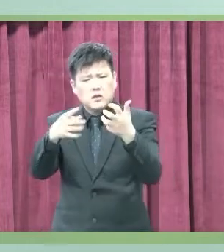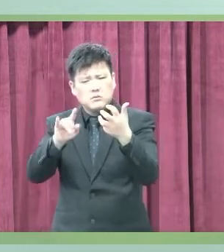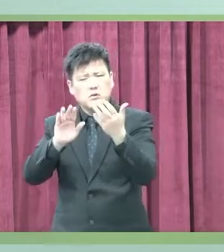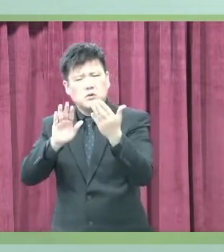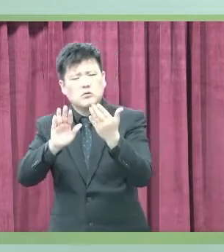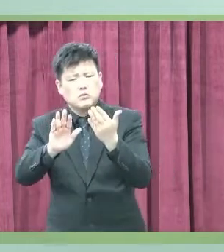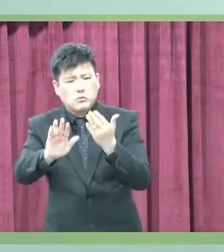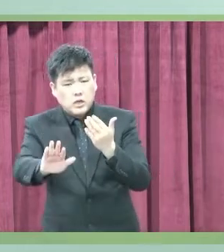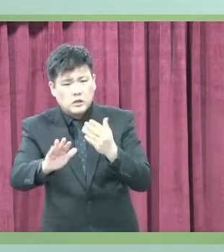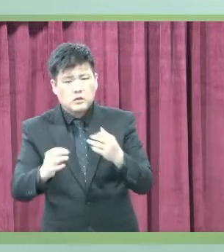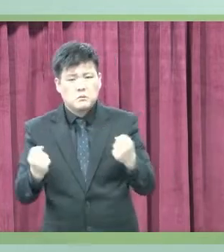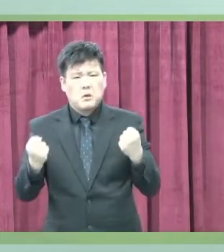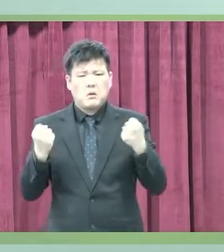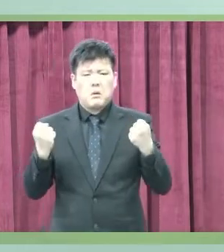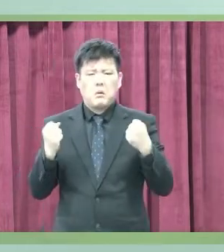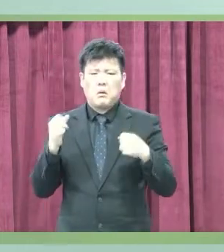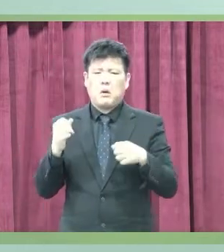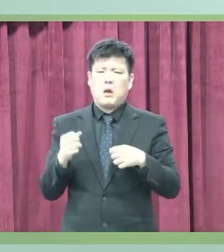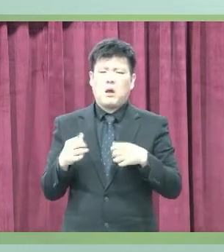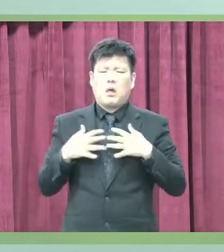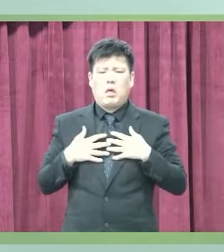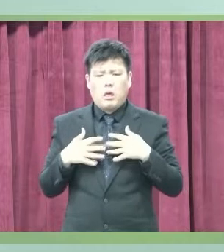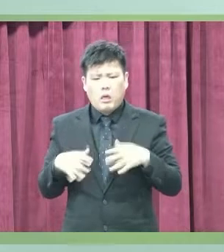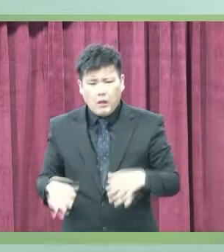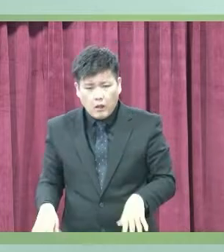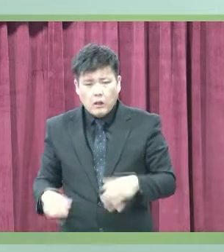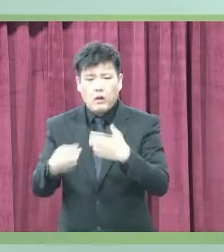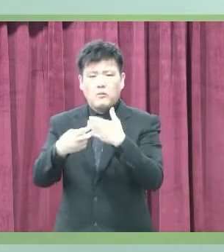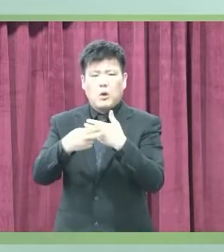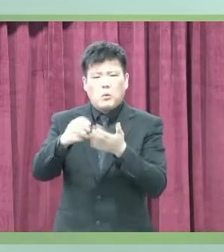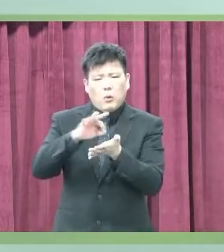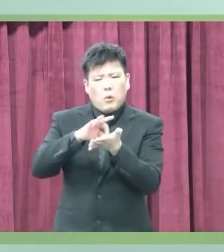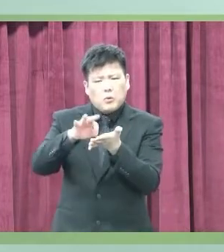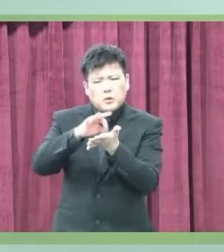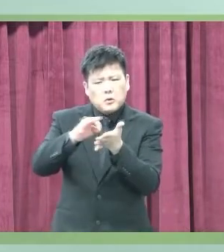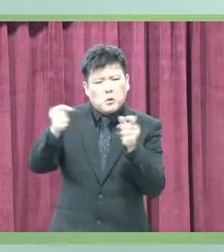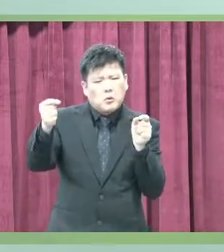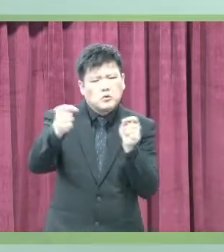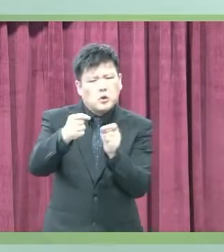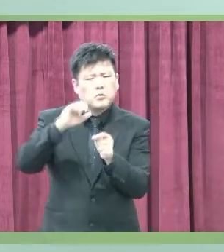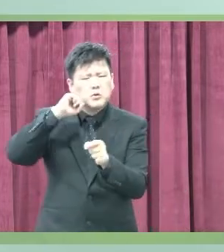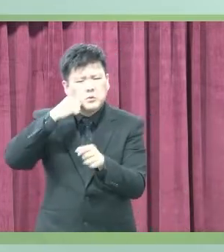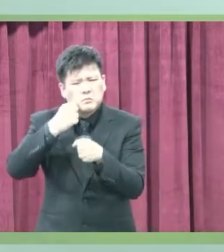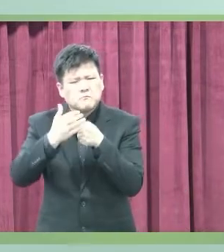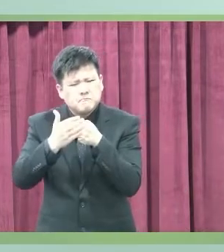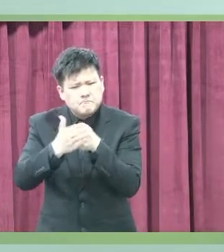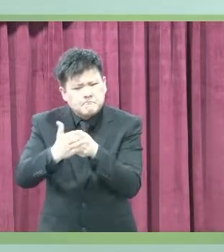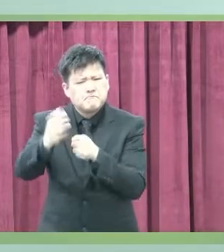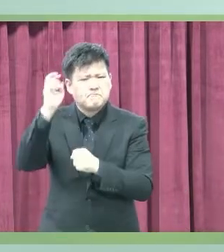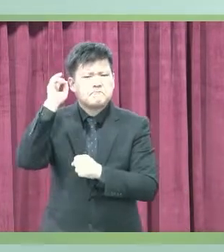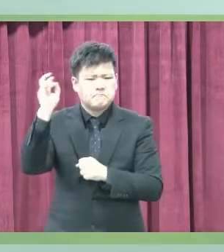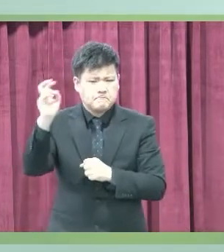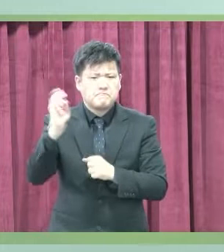그 건강의 악화로 인해 접근성이나 이동성이 불편하기 때문에 좀 그런 것으로 보입니다.